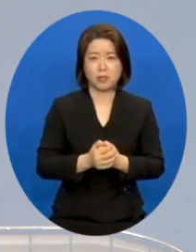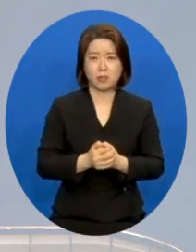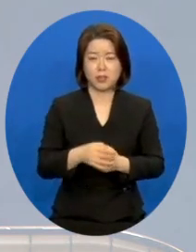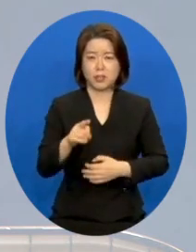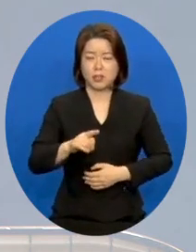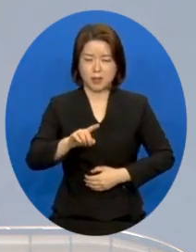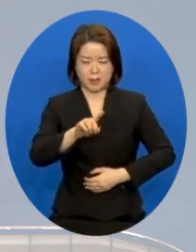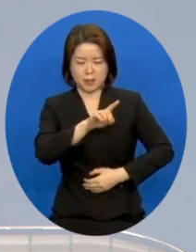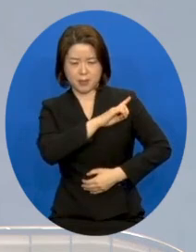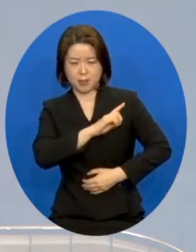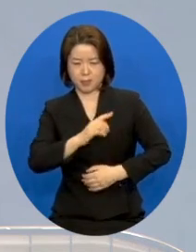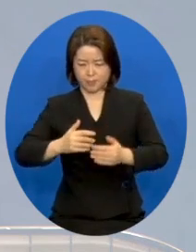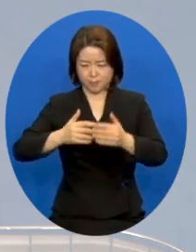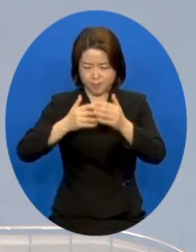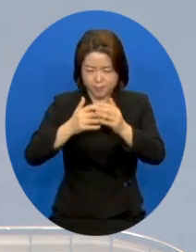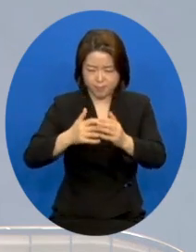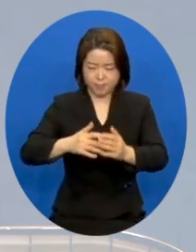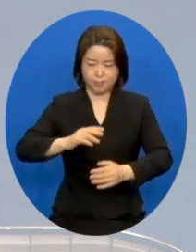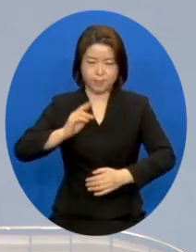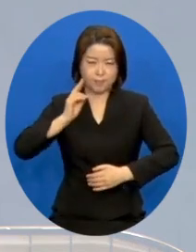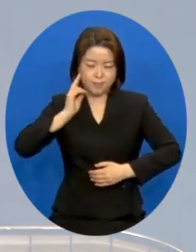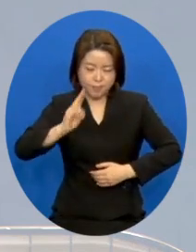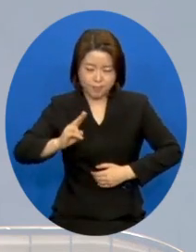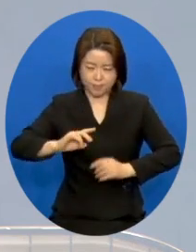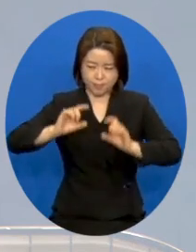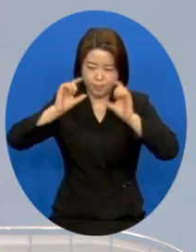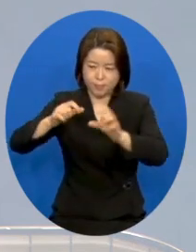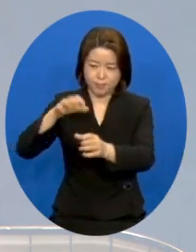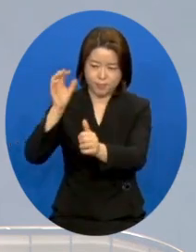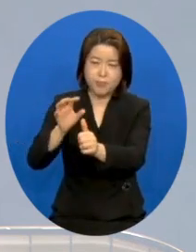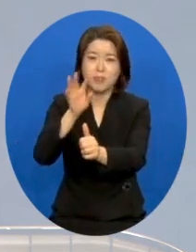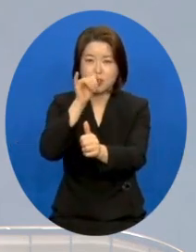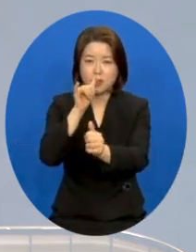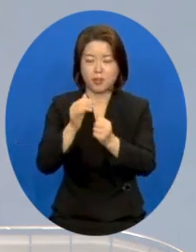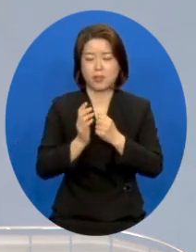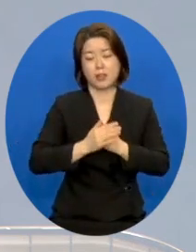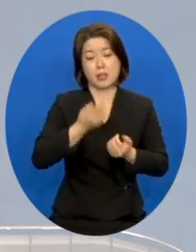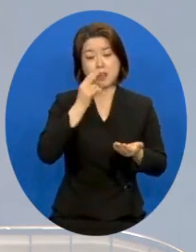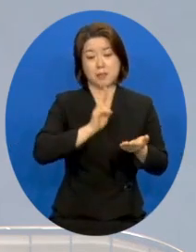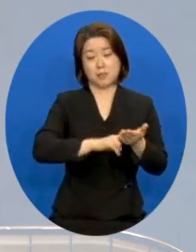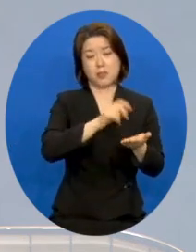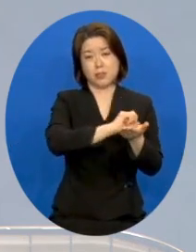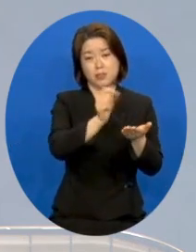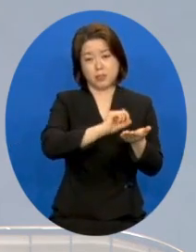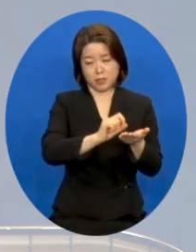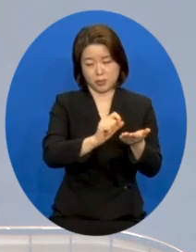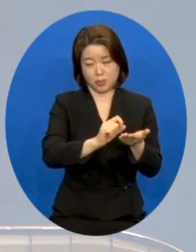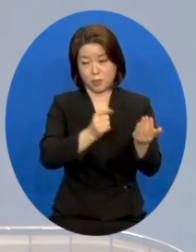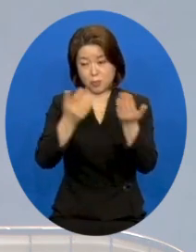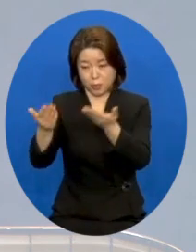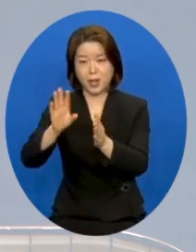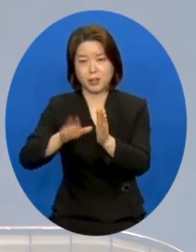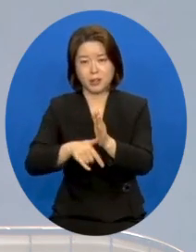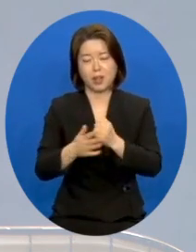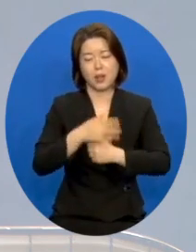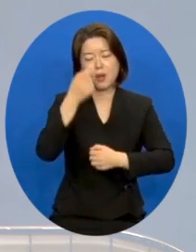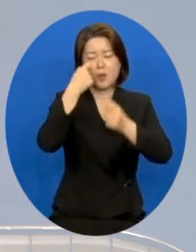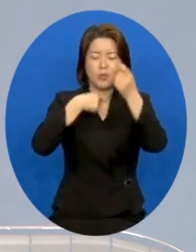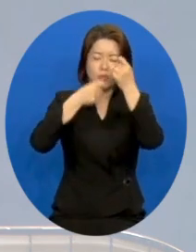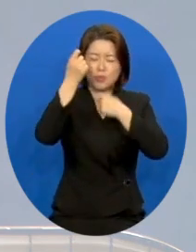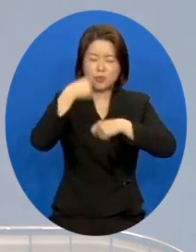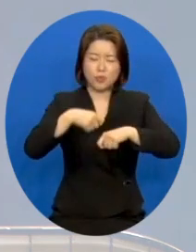경고 고 책망이 얻습니다 편지를 써서 보냈는데 울면서 섯다 그랬어요